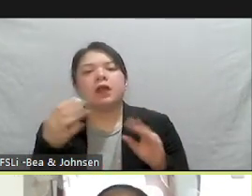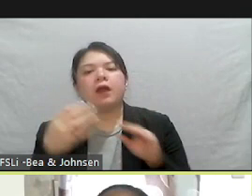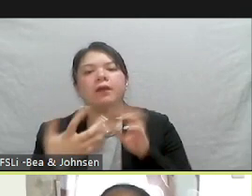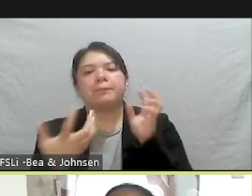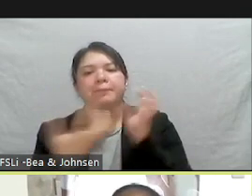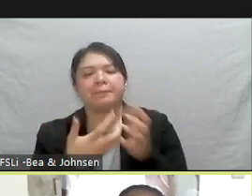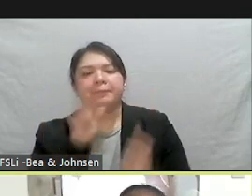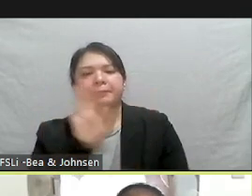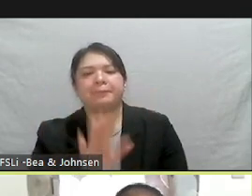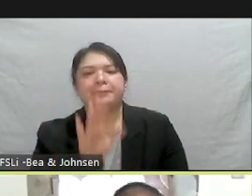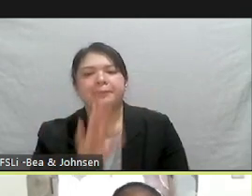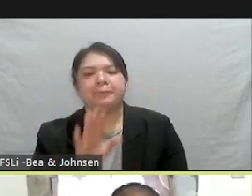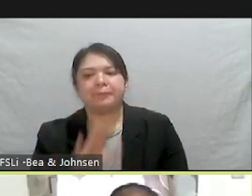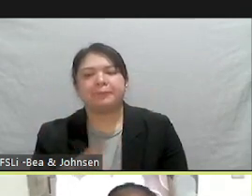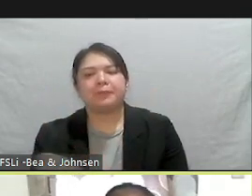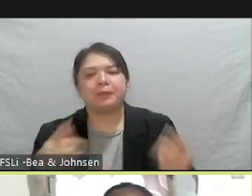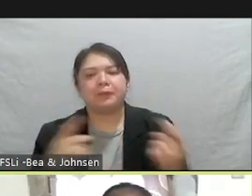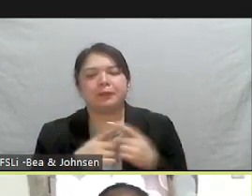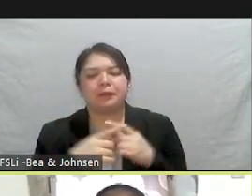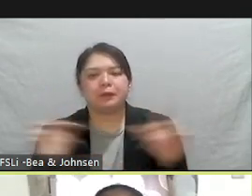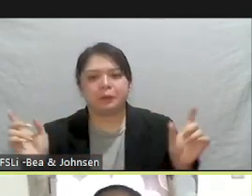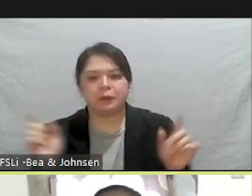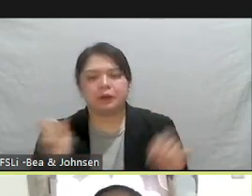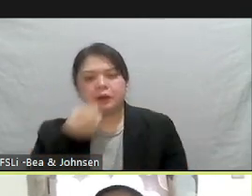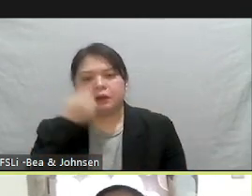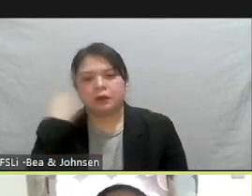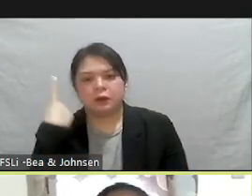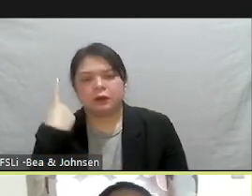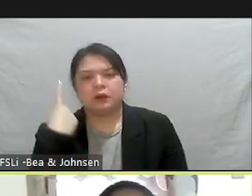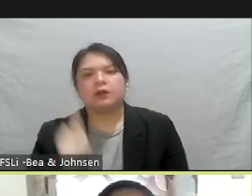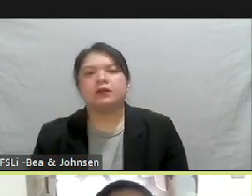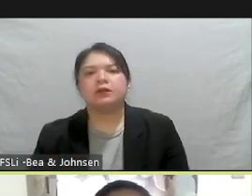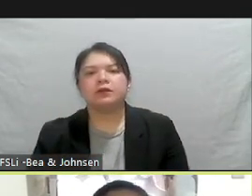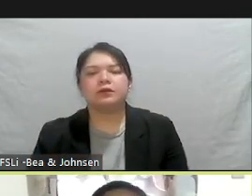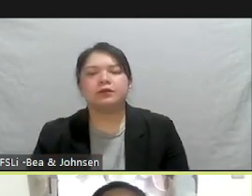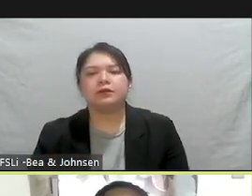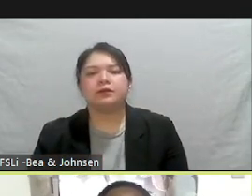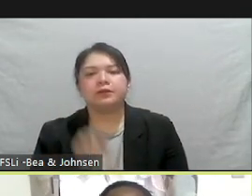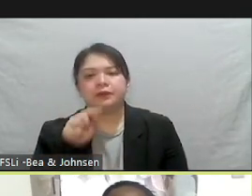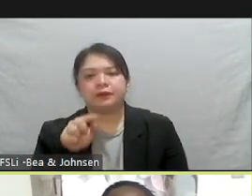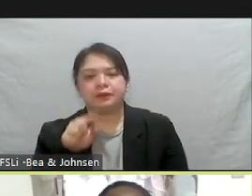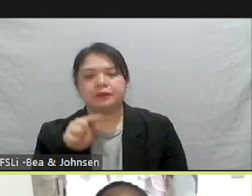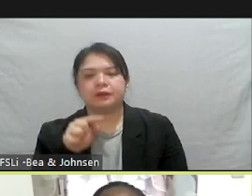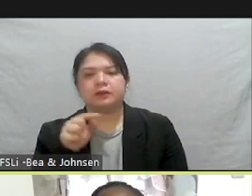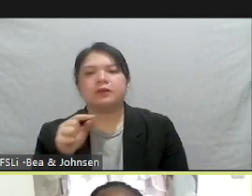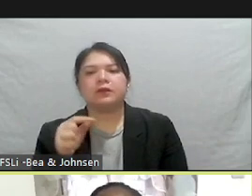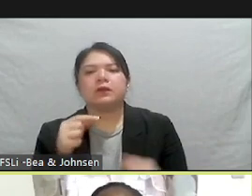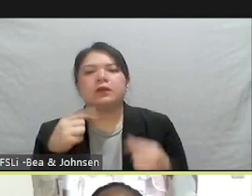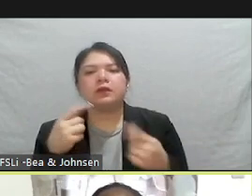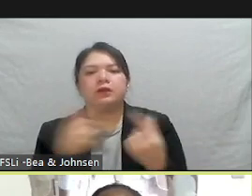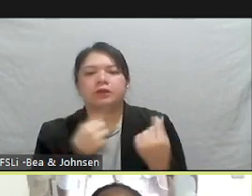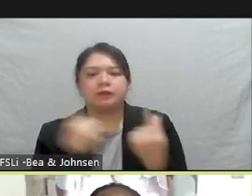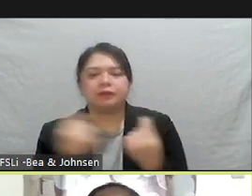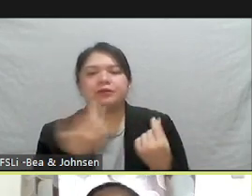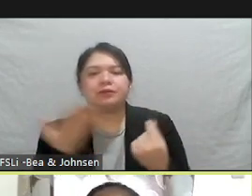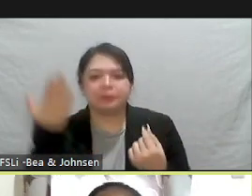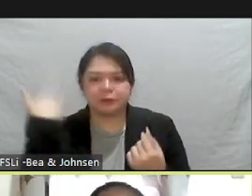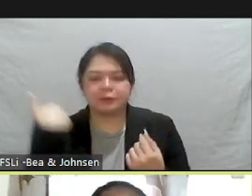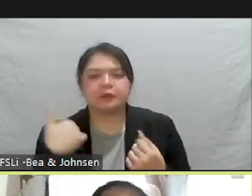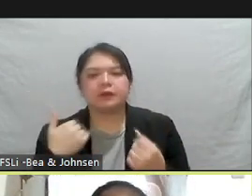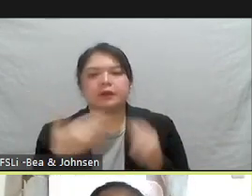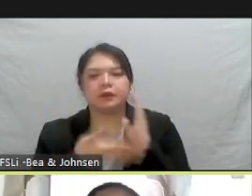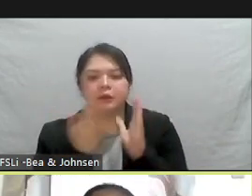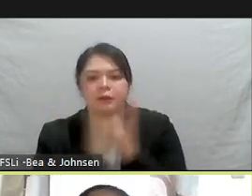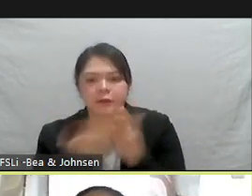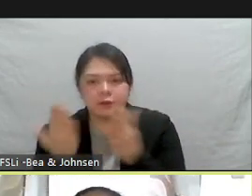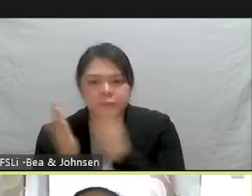kanyang lingwaheng naiintindihan. Yan po na yung mga ginawa po namin mga modules o mga